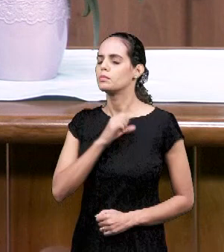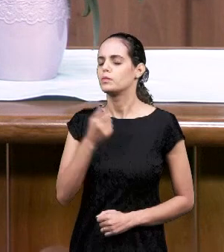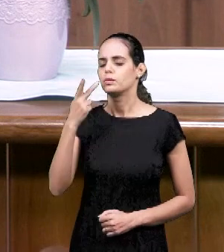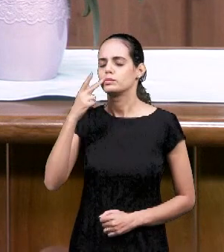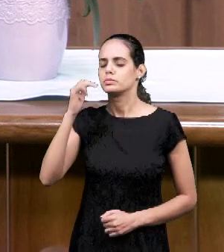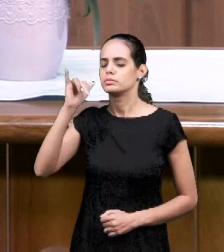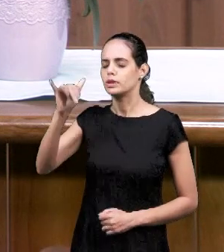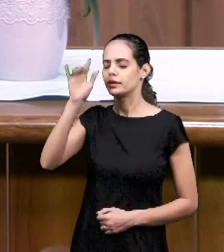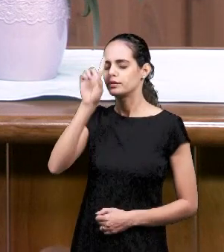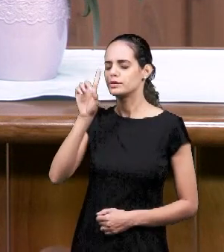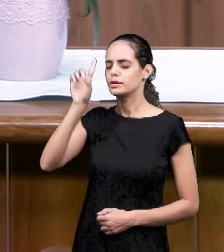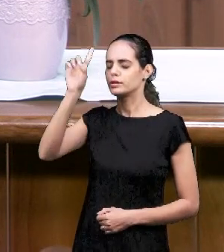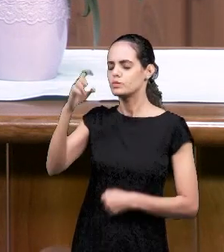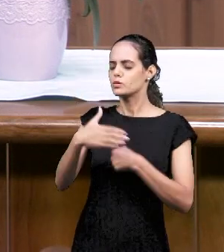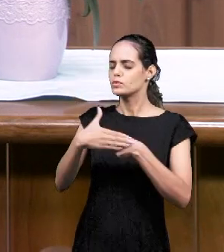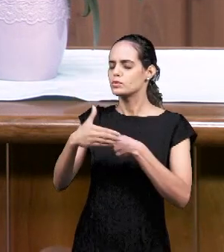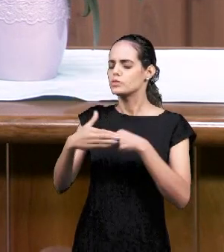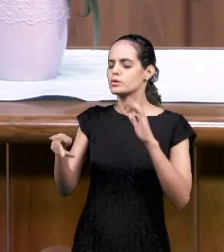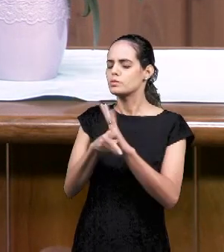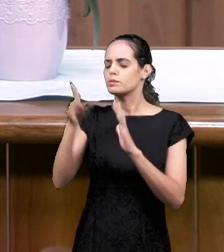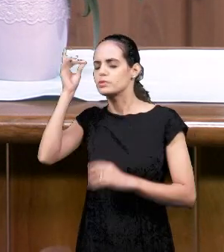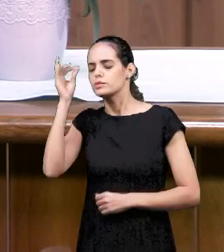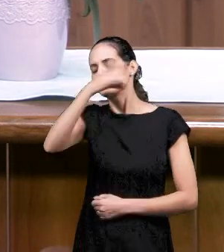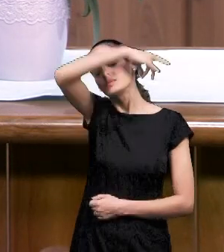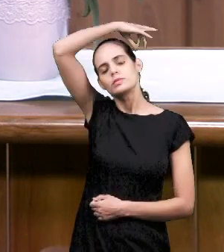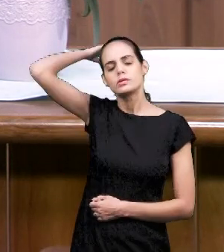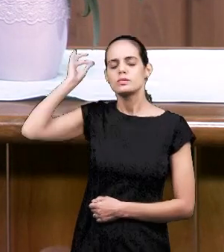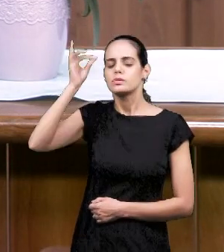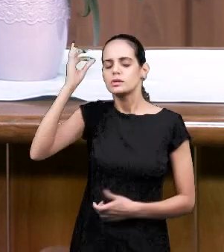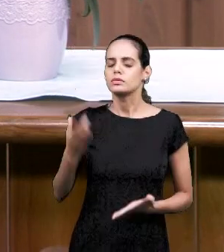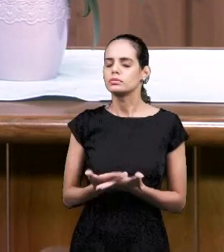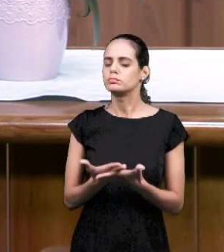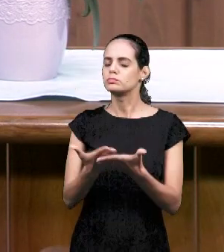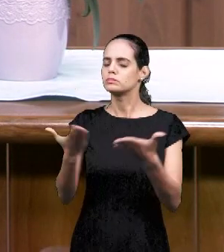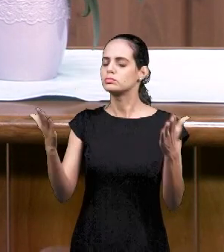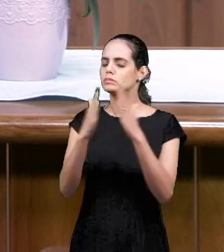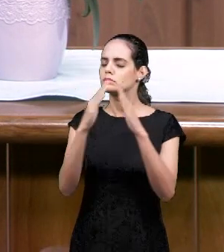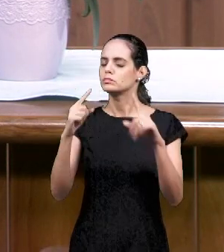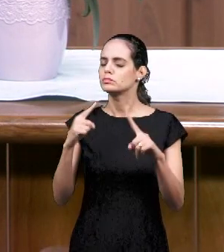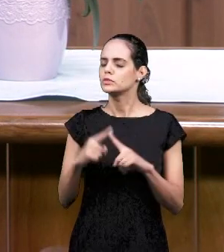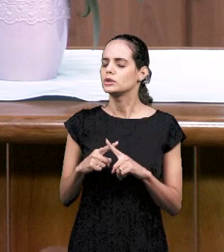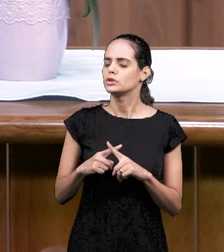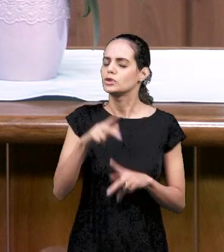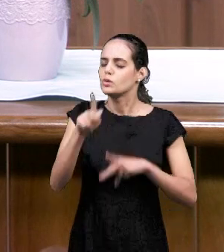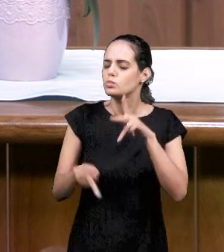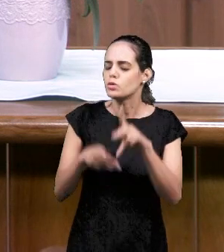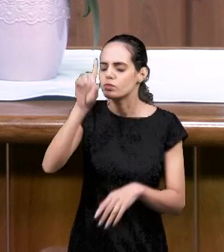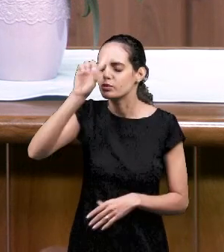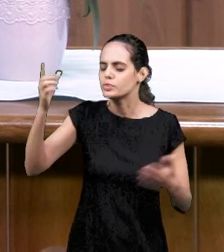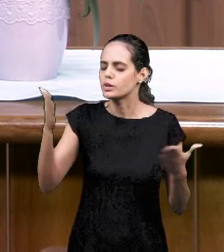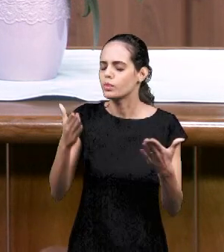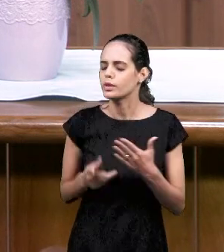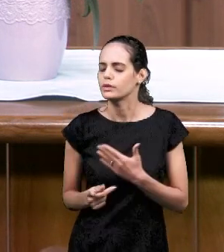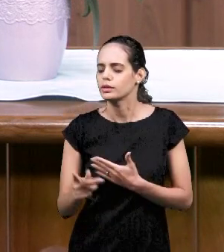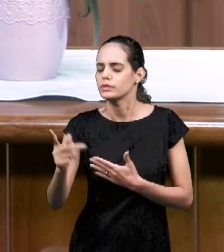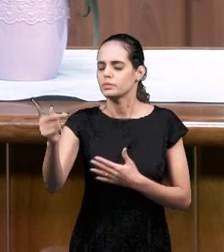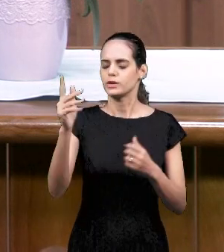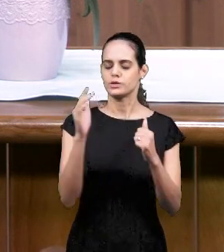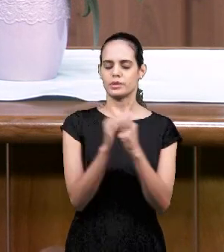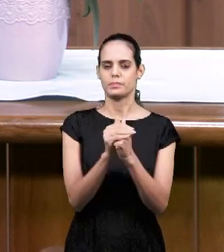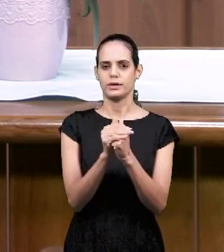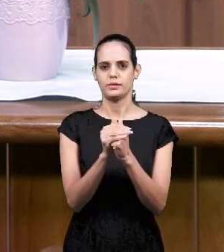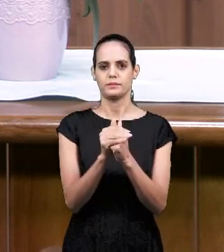douces, saintes et éternelles consolations du Saint-Esprit reposent sur vous, frères, et sur tout le peuple de Dieu, depuis maintenant et pour toujours.